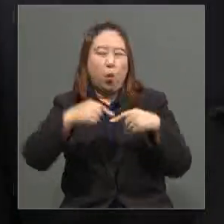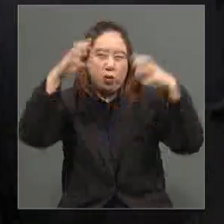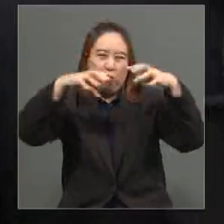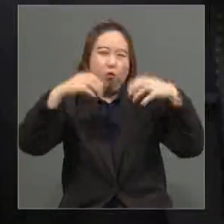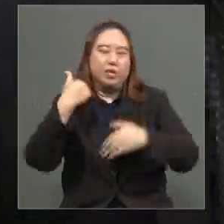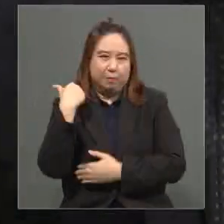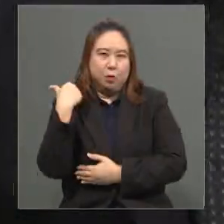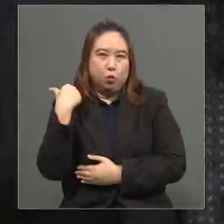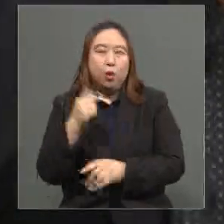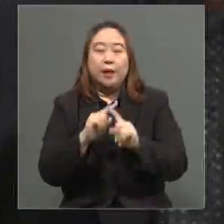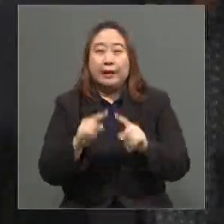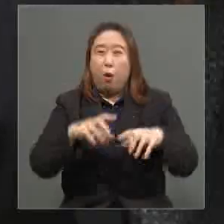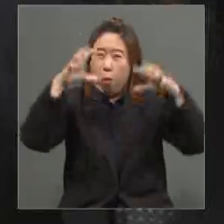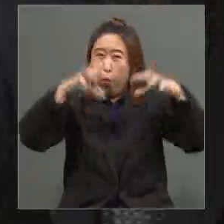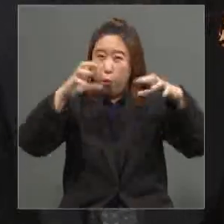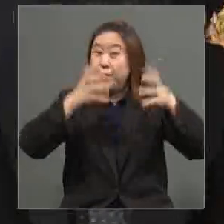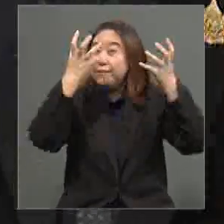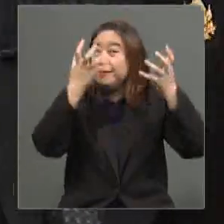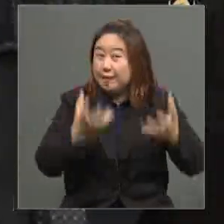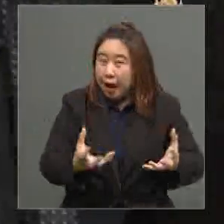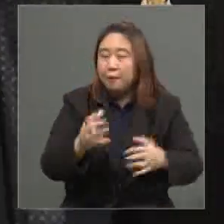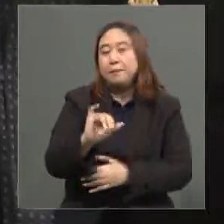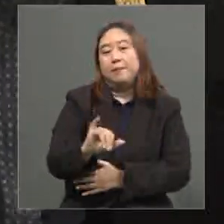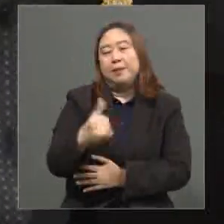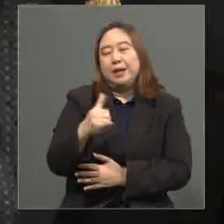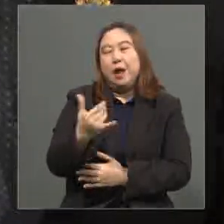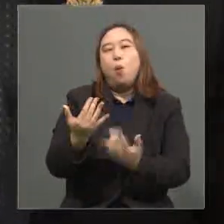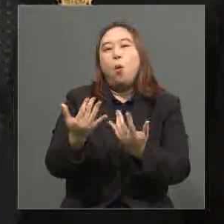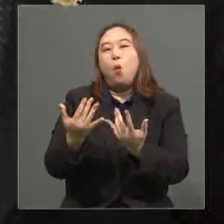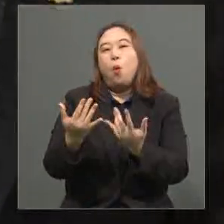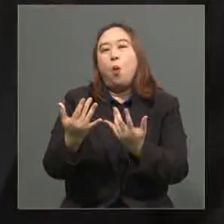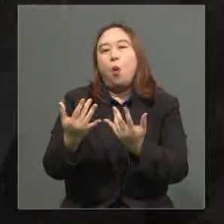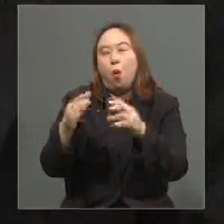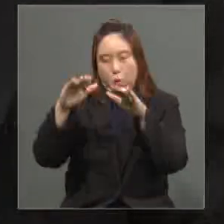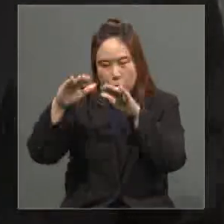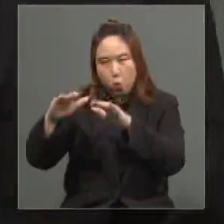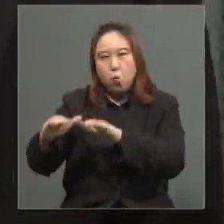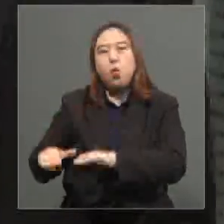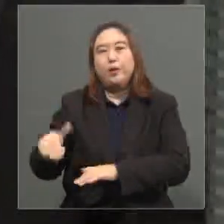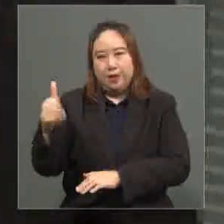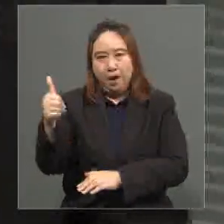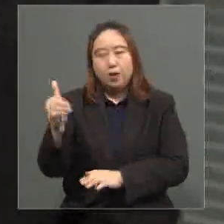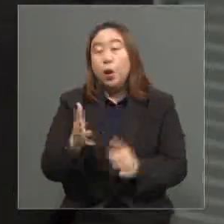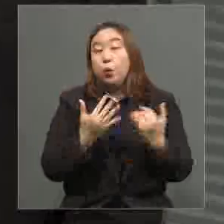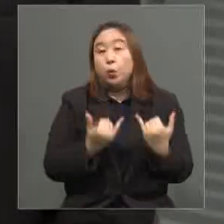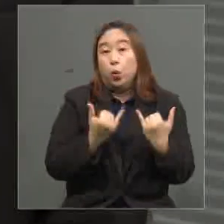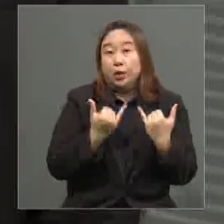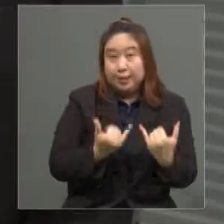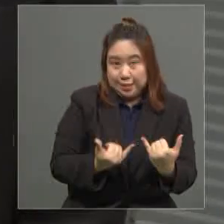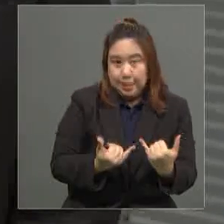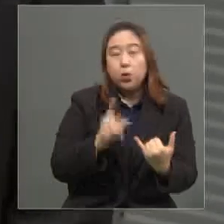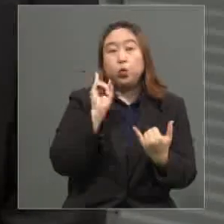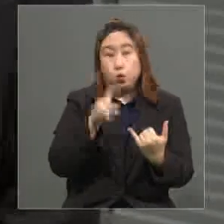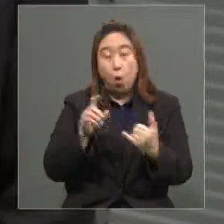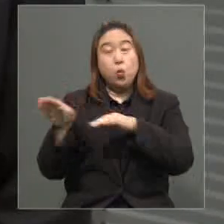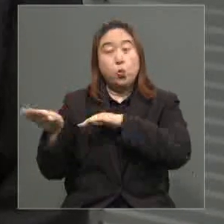แต่ว่าผลหนักถึหนักมากเนี่ย อาจจะเยาลงกวาช่งในระยะนี้เพรฉนั้ใช่วงนี้ที่จะต้อง